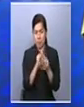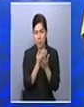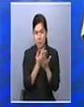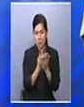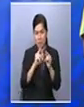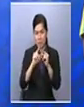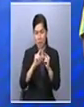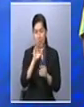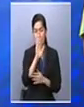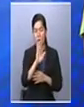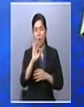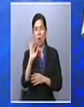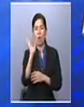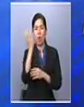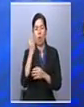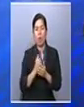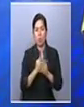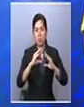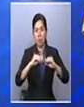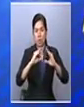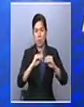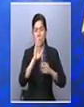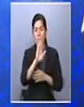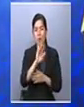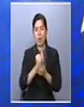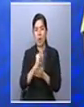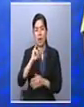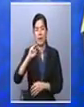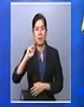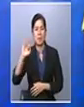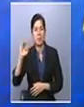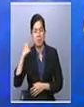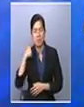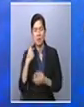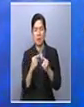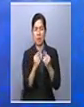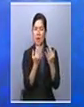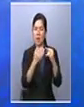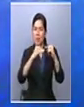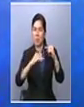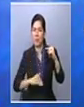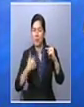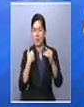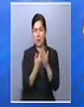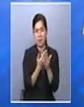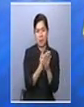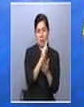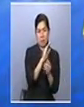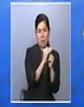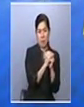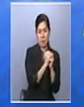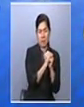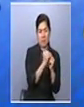กล่าสุดในการประชุมนะคะของ IMF เองก็มีการชะลอนะคะที่จะรวมเอาเงินหยวนของจีนเข้าสู่ตะกร้า